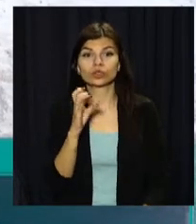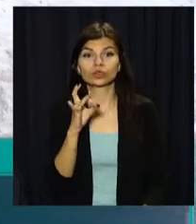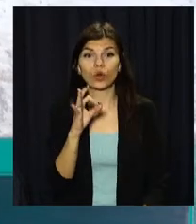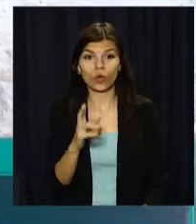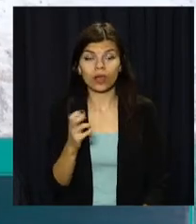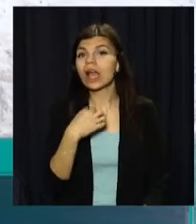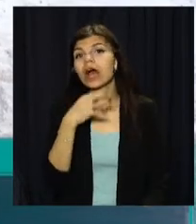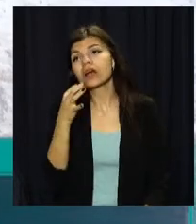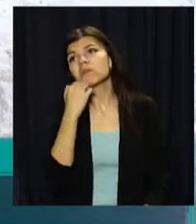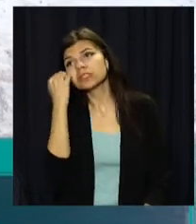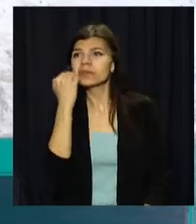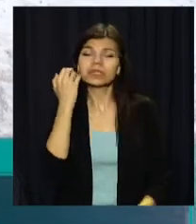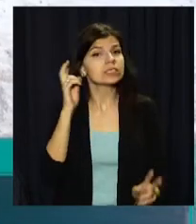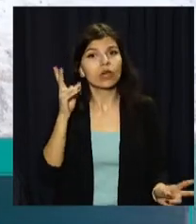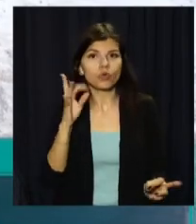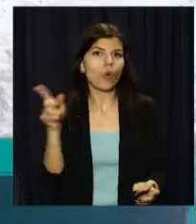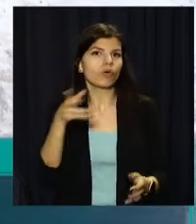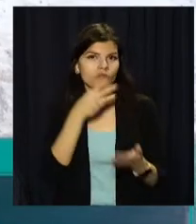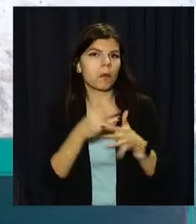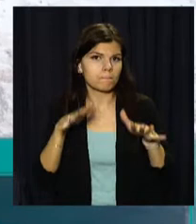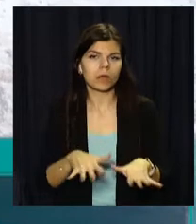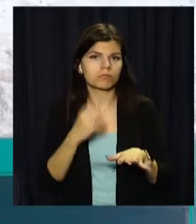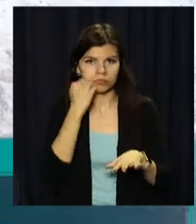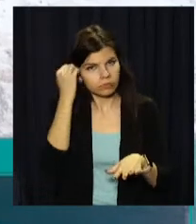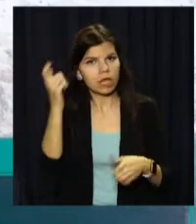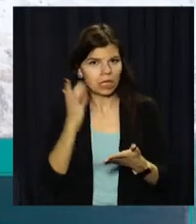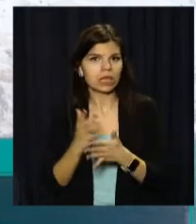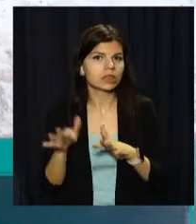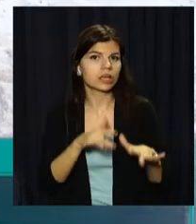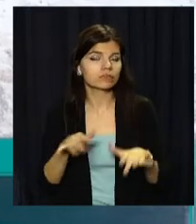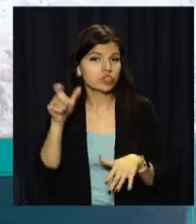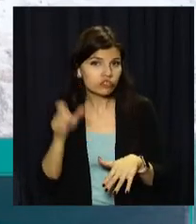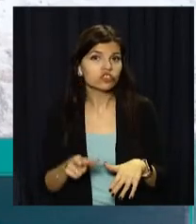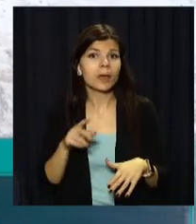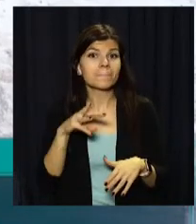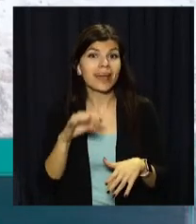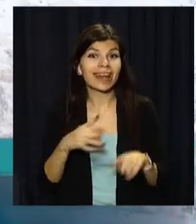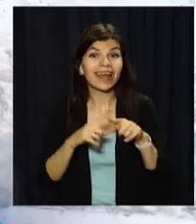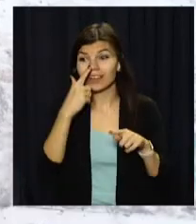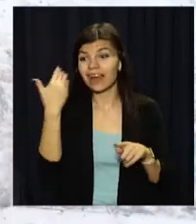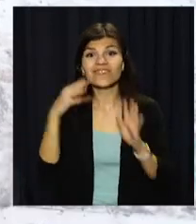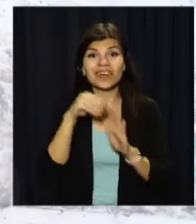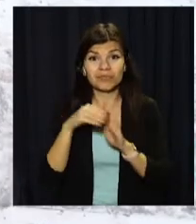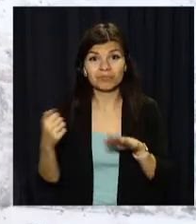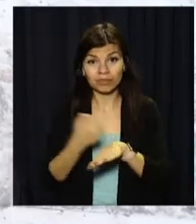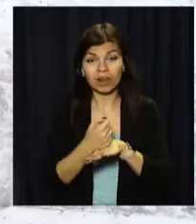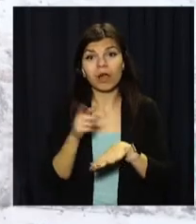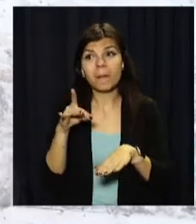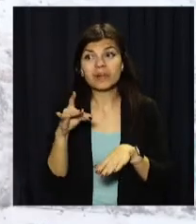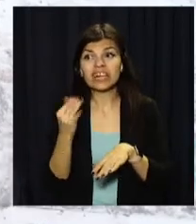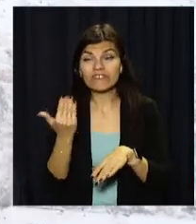говорити спасибо, не спасибо, але скажу, що він на своєму місці стоїть. Це дійсно людина, який, ну, при його